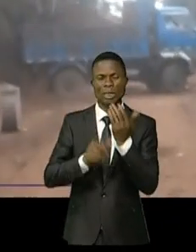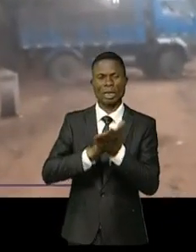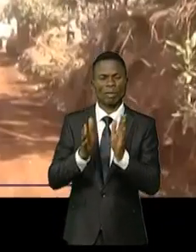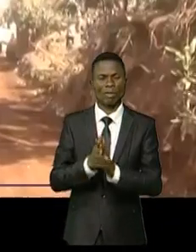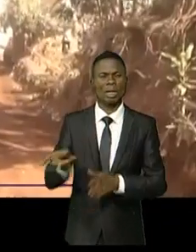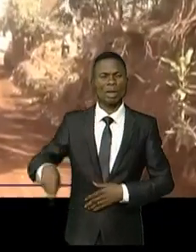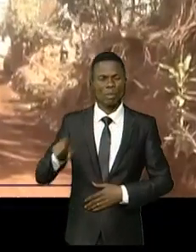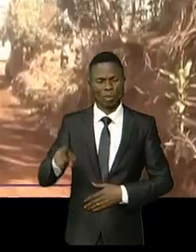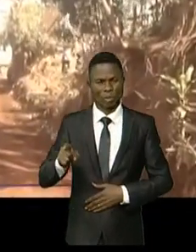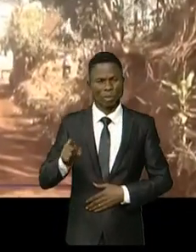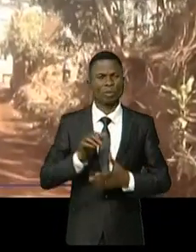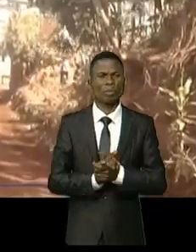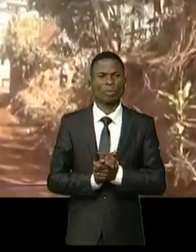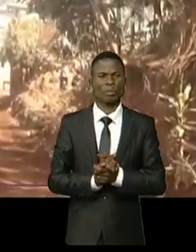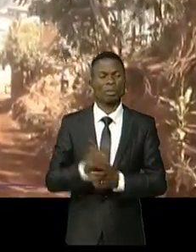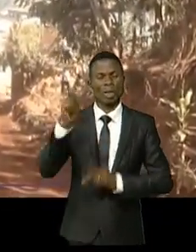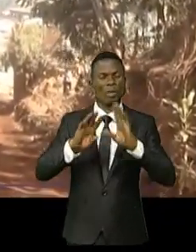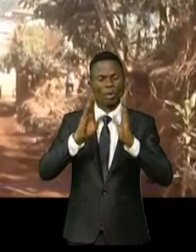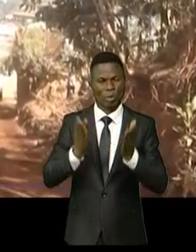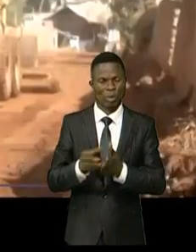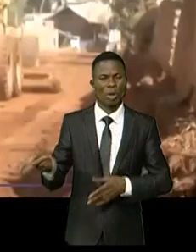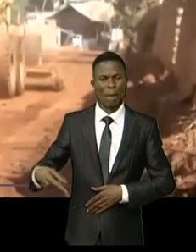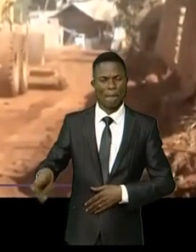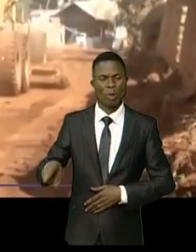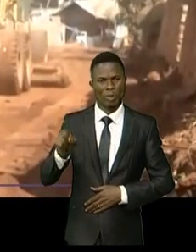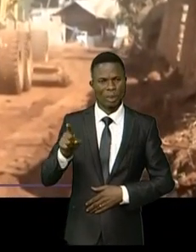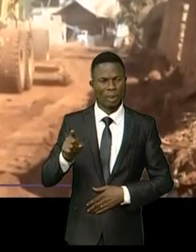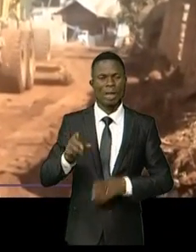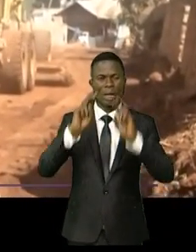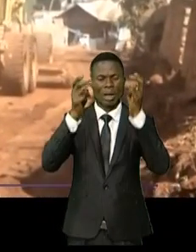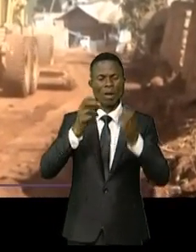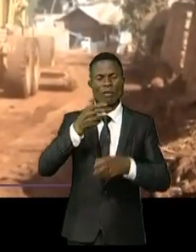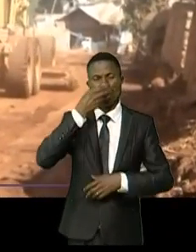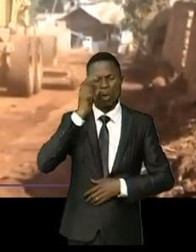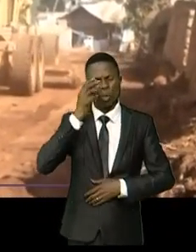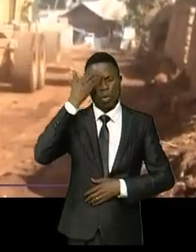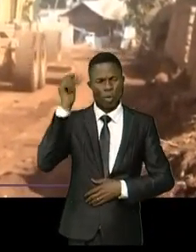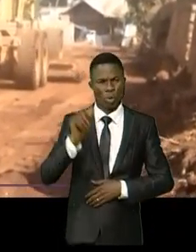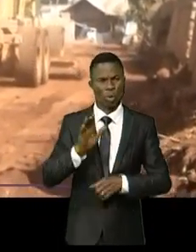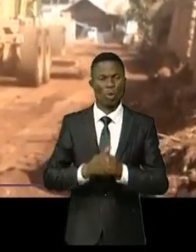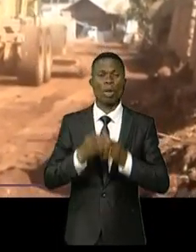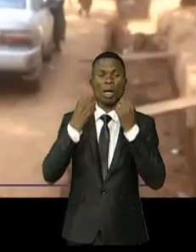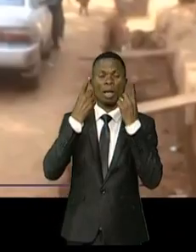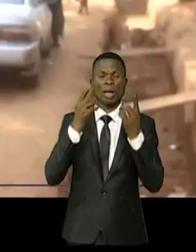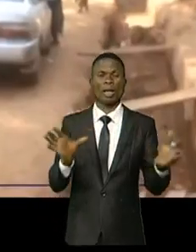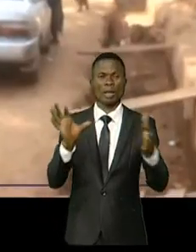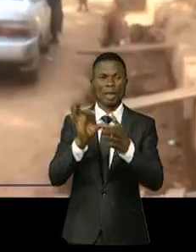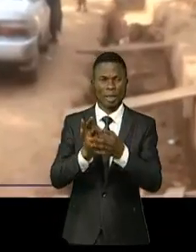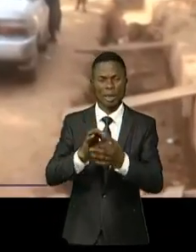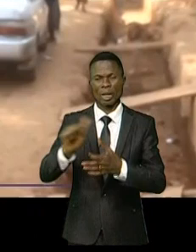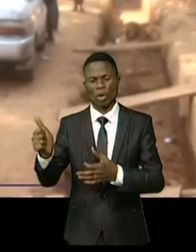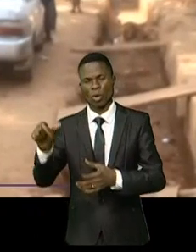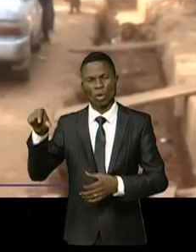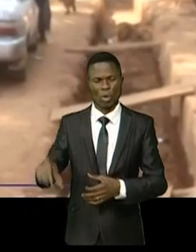autonome. Désormais, les habitants de cette partie de la ville de Bukavu, oubliés depuis longtemps, sont aujourd'hui connectés des autres quartiers